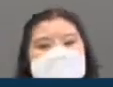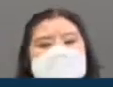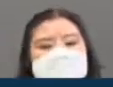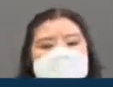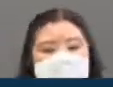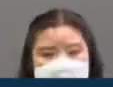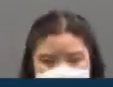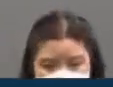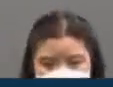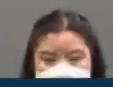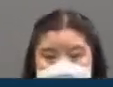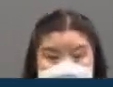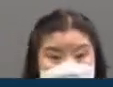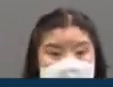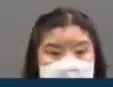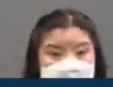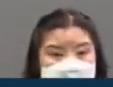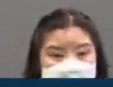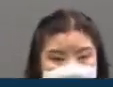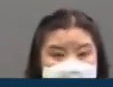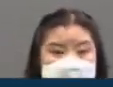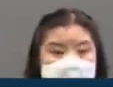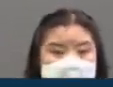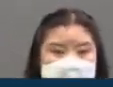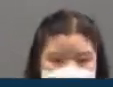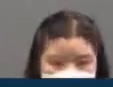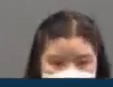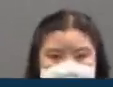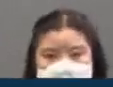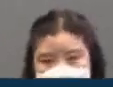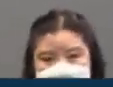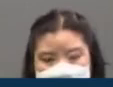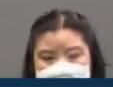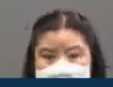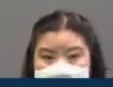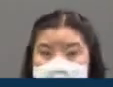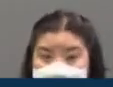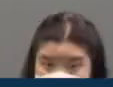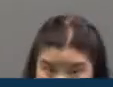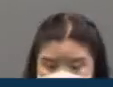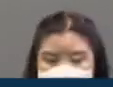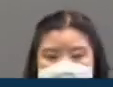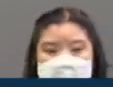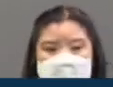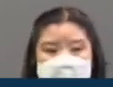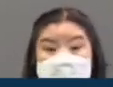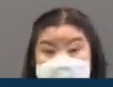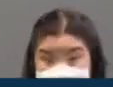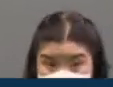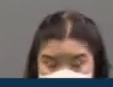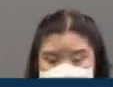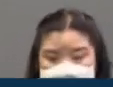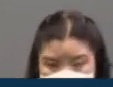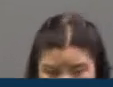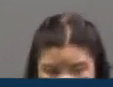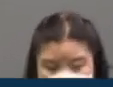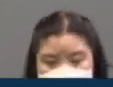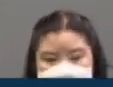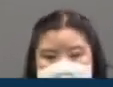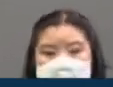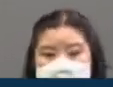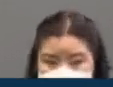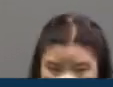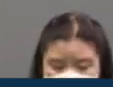จากเหตุการณ์ลมพายุพัดถล่มโครงสร้างหลังคาโดมลานอเนกประสงค์โรงเรียนวัดเนินปออำเภอสามงามจังหวัดพิจิตรจนพังลงมาสร้าง